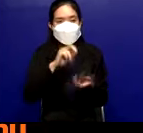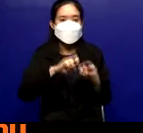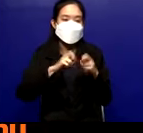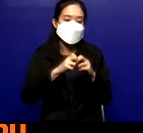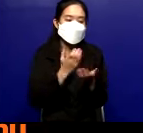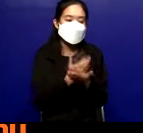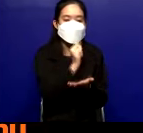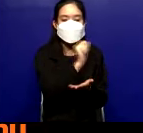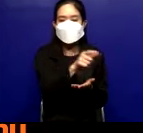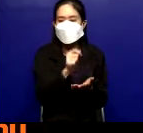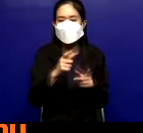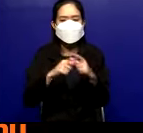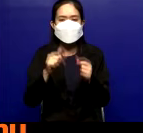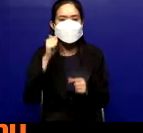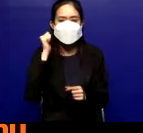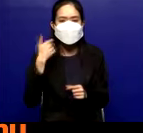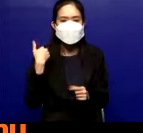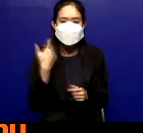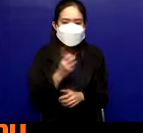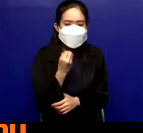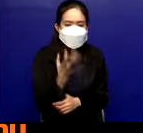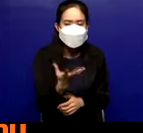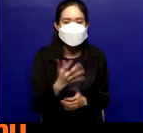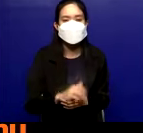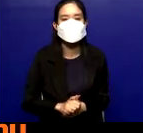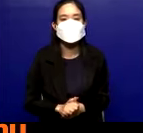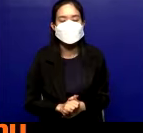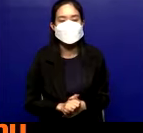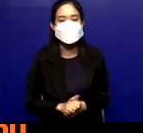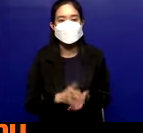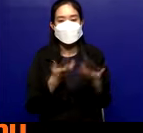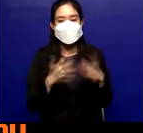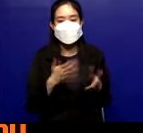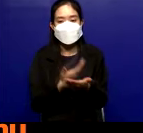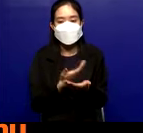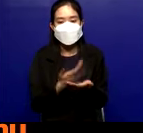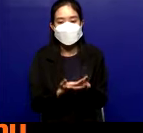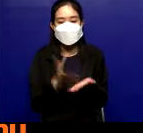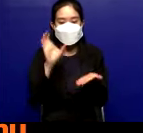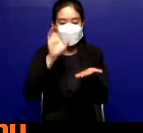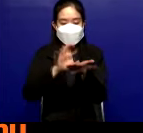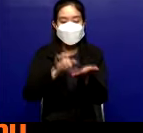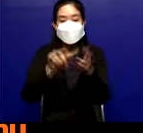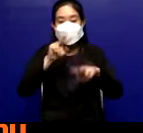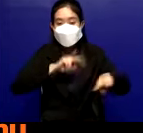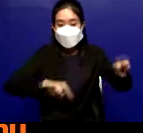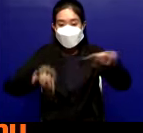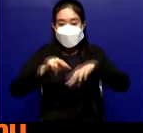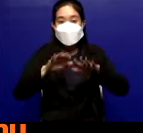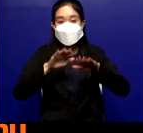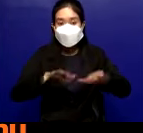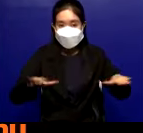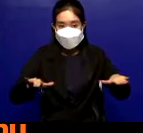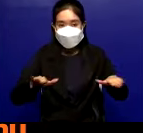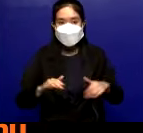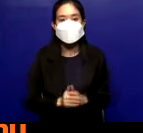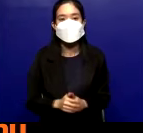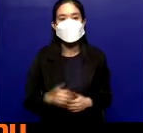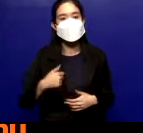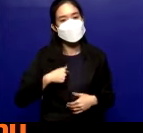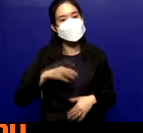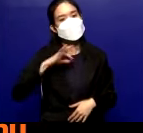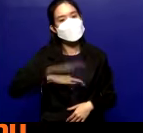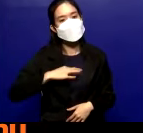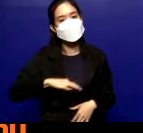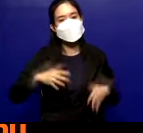าลสำหรับงบดูแลเด็กก็ขอแสดงความยินดีกับพ่อแม่ผู้ปกครองด้วยนะ